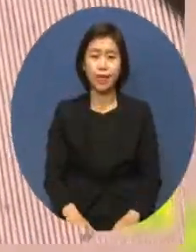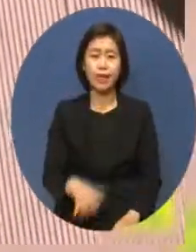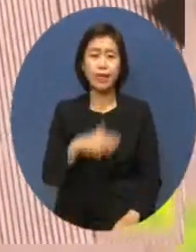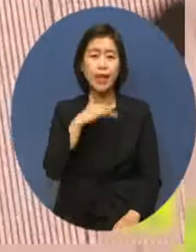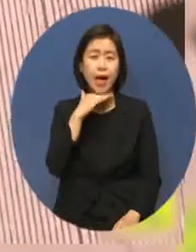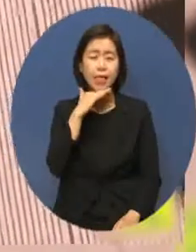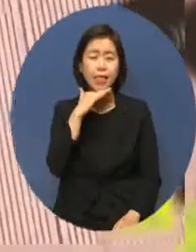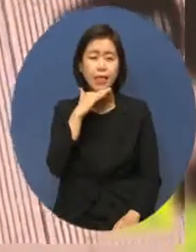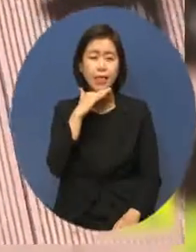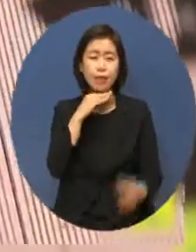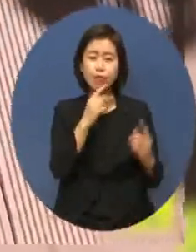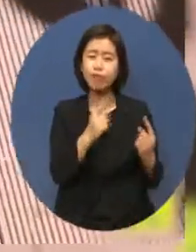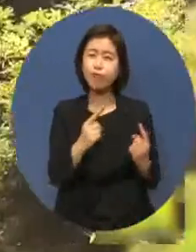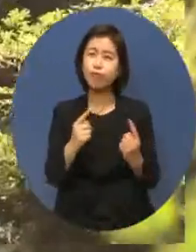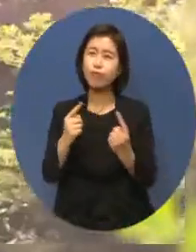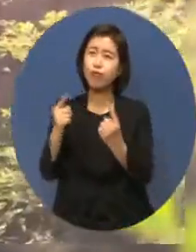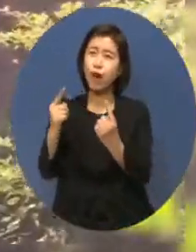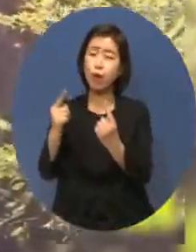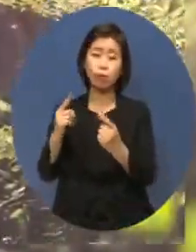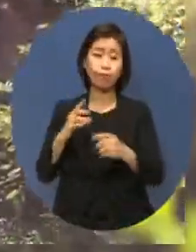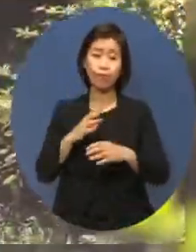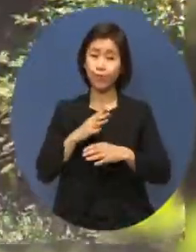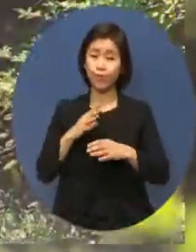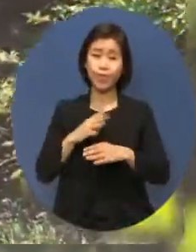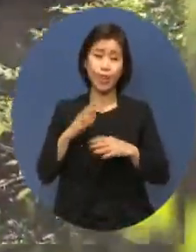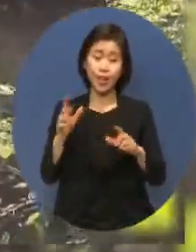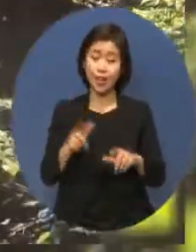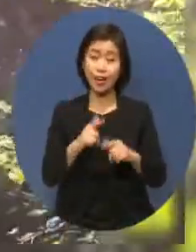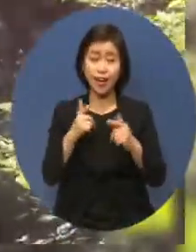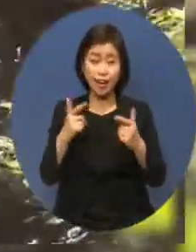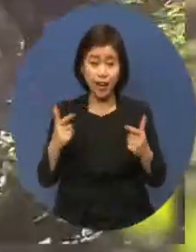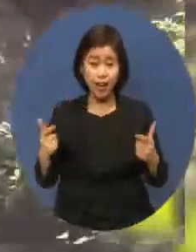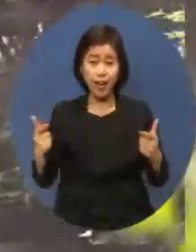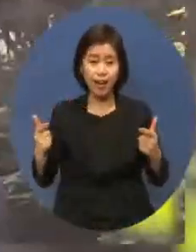나이를 먹는 것은 두렵지 않아